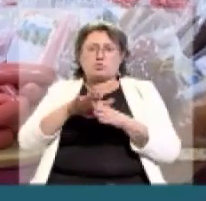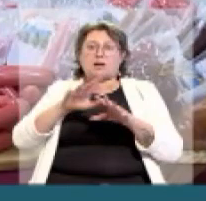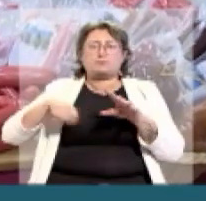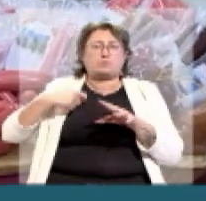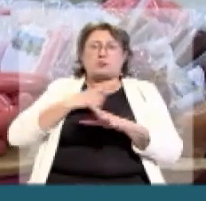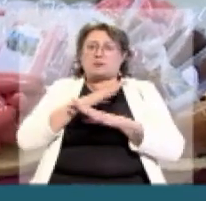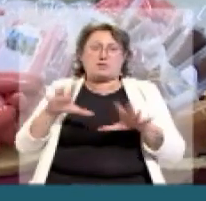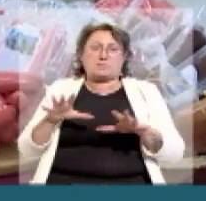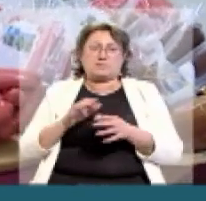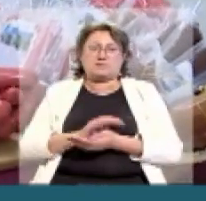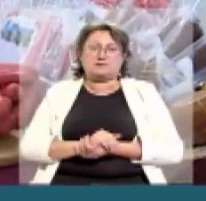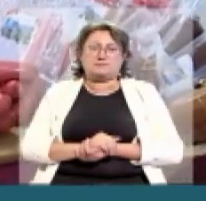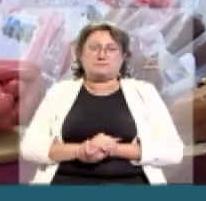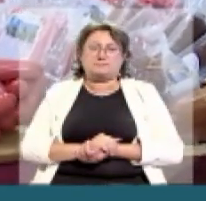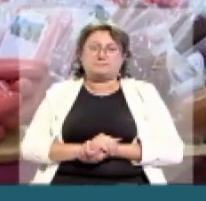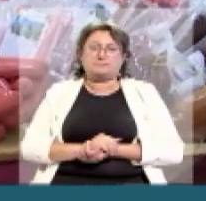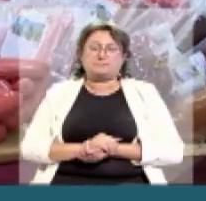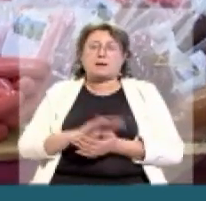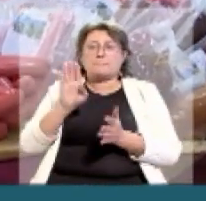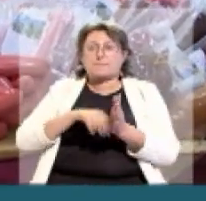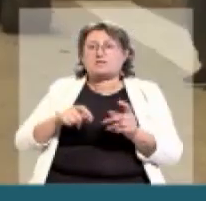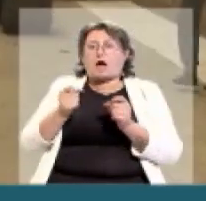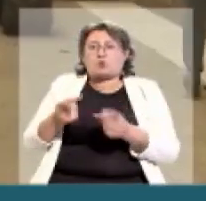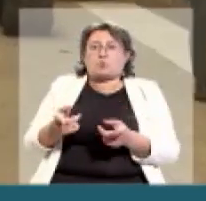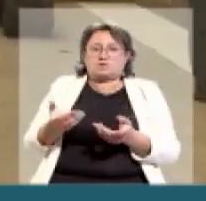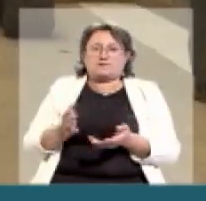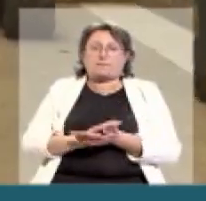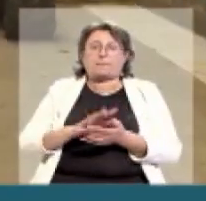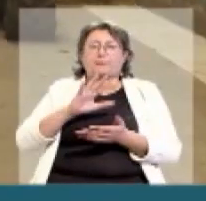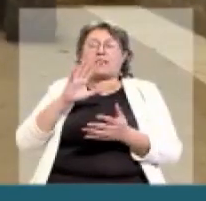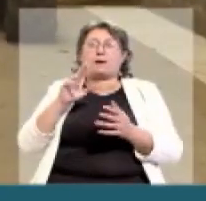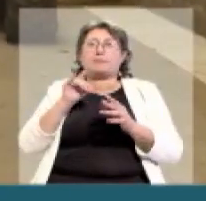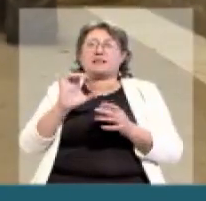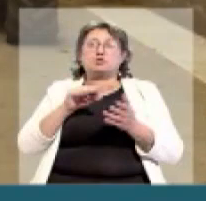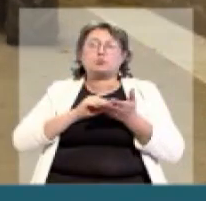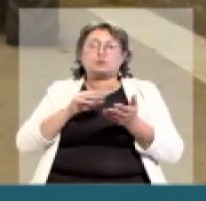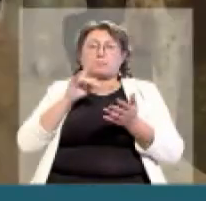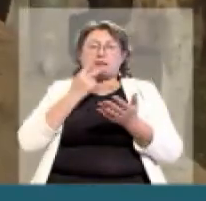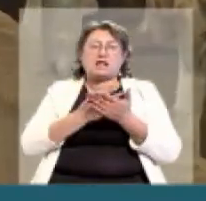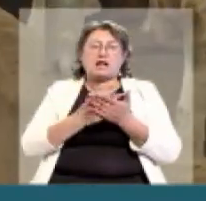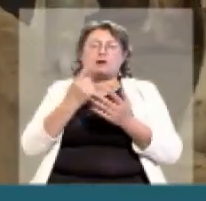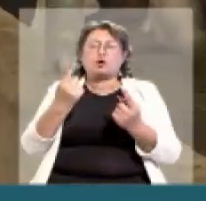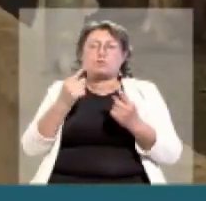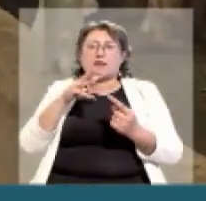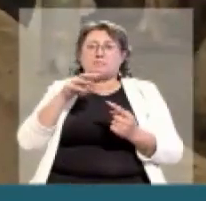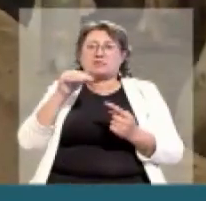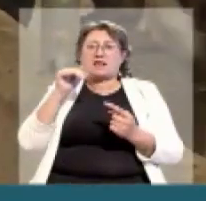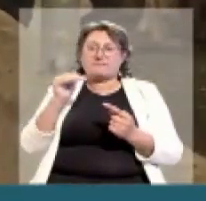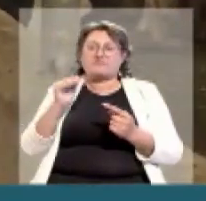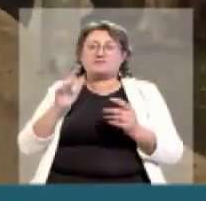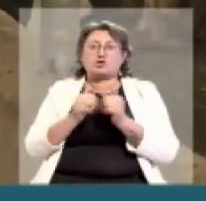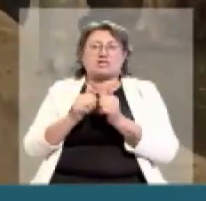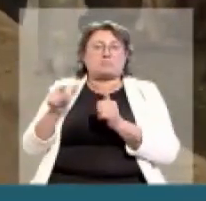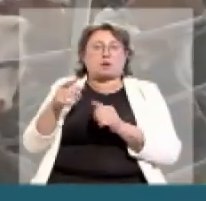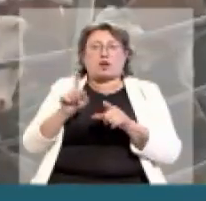уходило без всяких отходов, безотходное замкнутого цикла. В рамках пресс-тура показали одну из крупнейших МТФ в соседнем